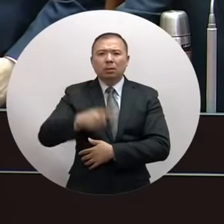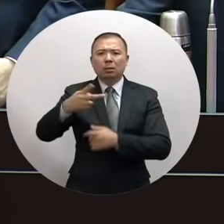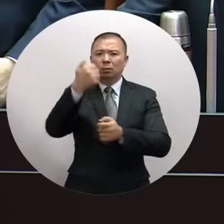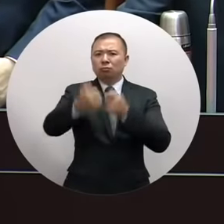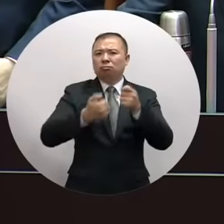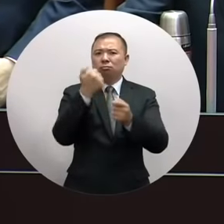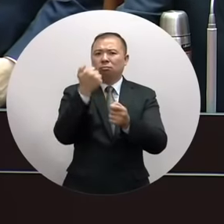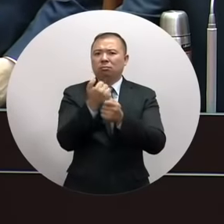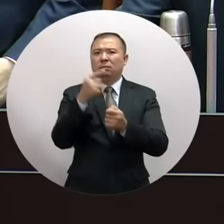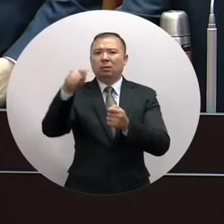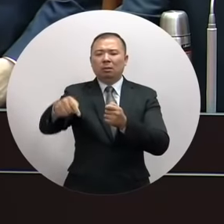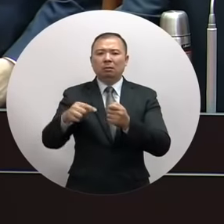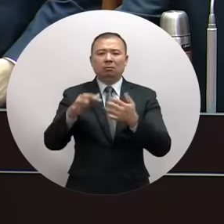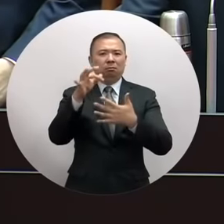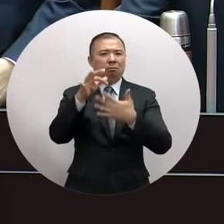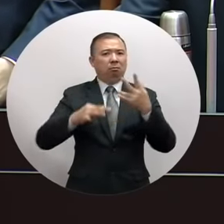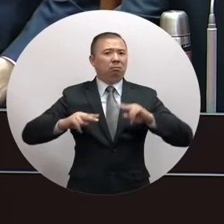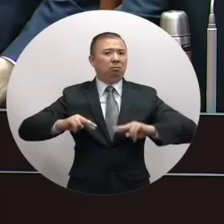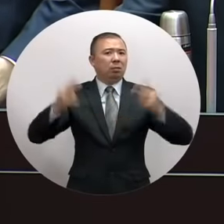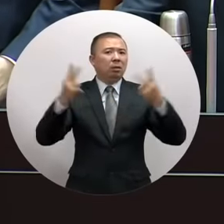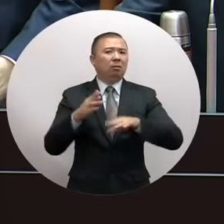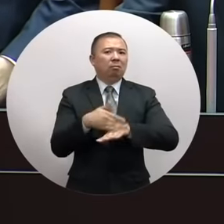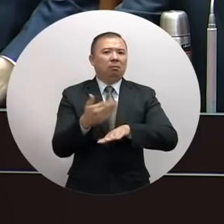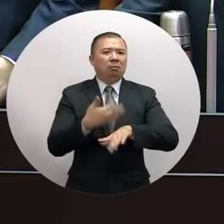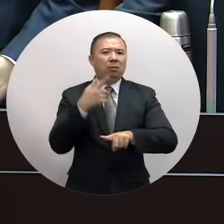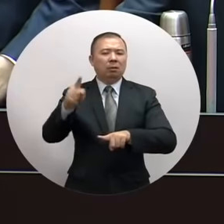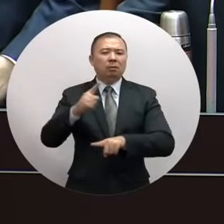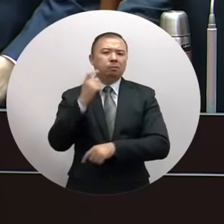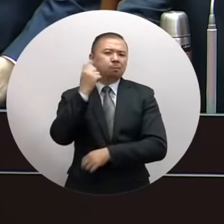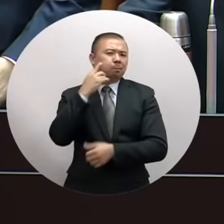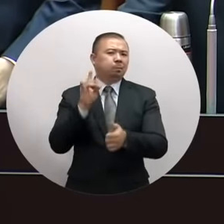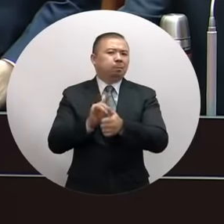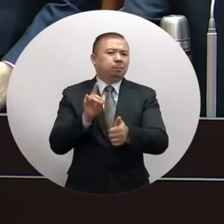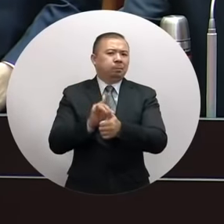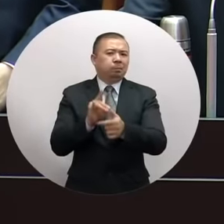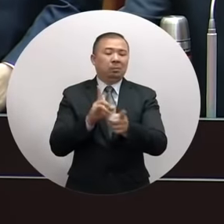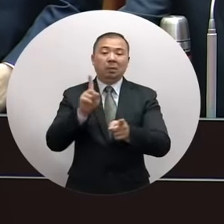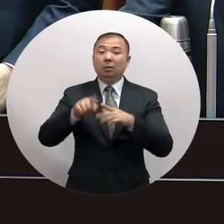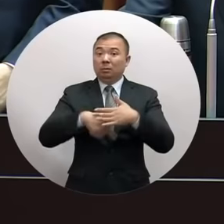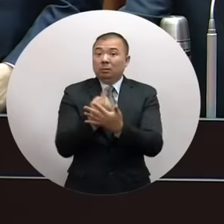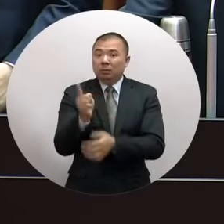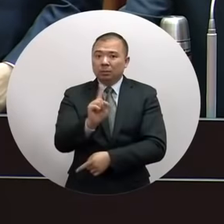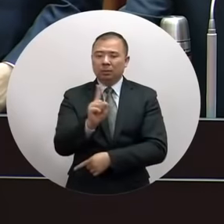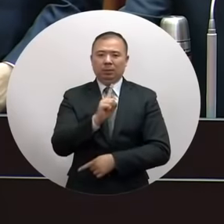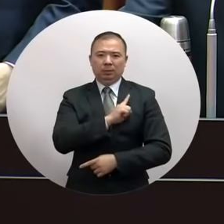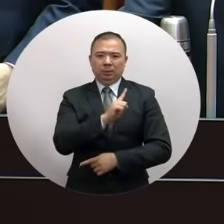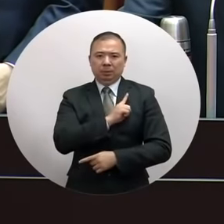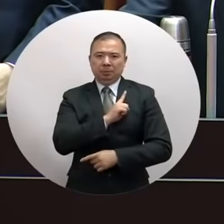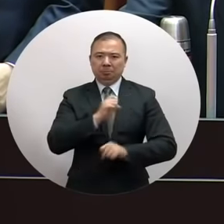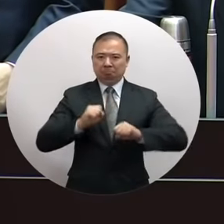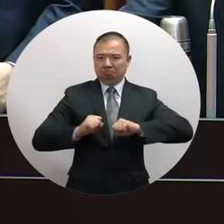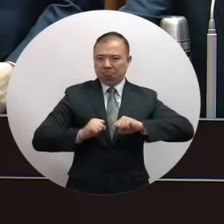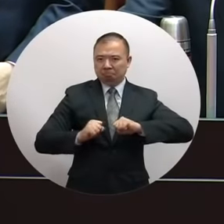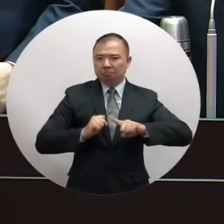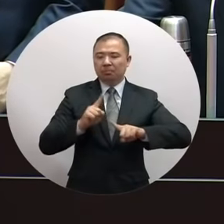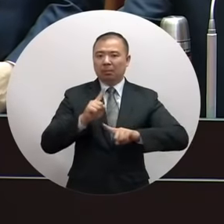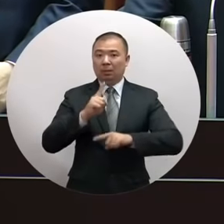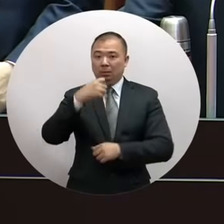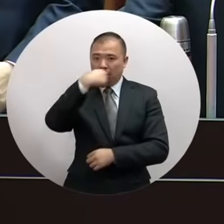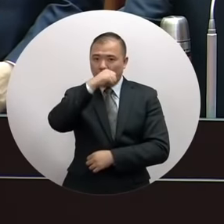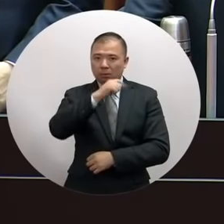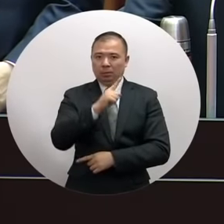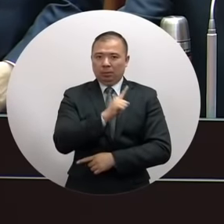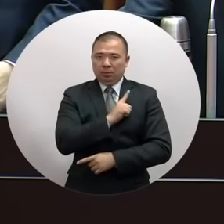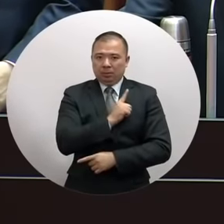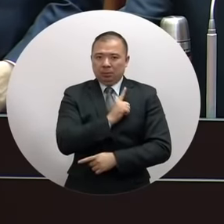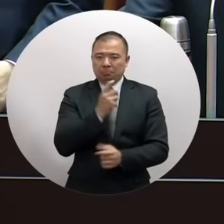信， 所以原形 毕露了，唯有自立自强，唯有台湾把自己顾好，才能